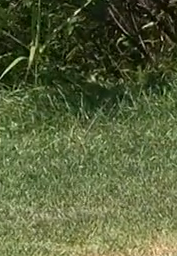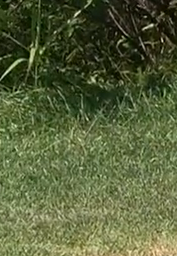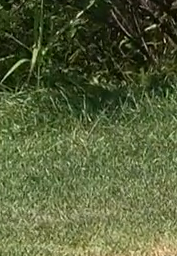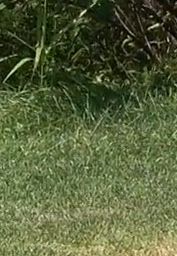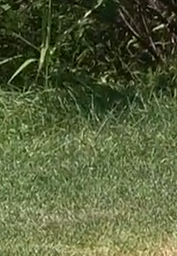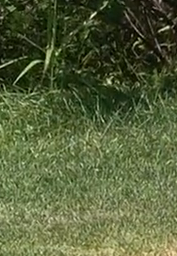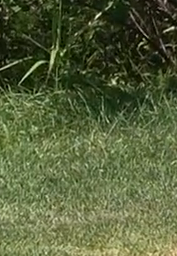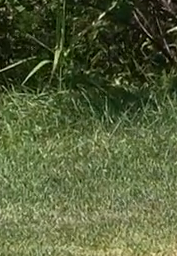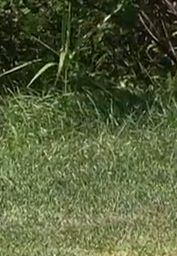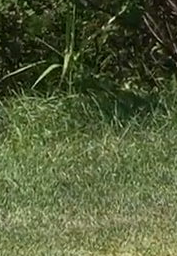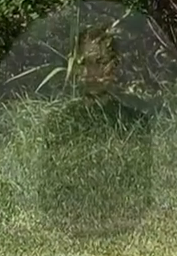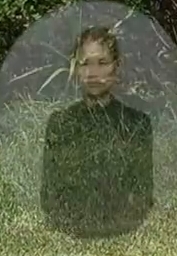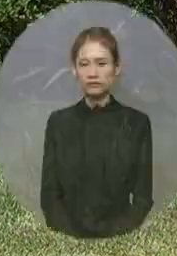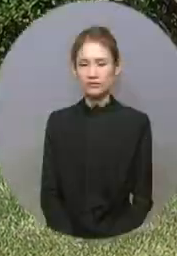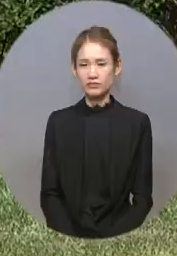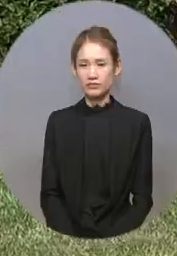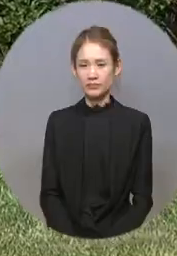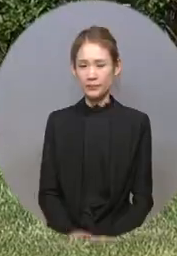응. 보름아.